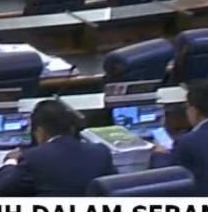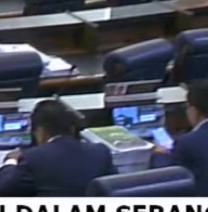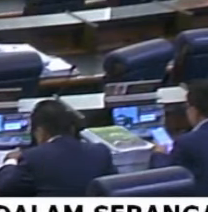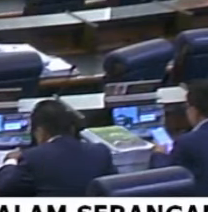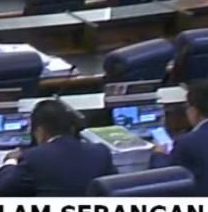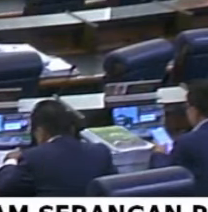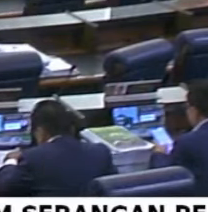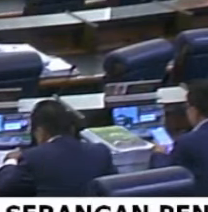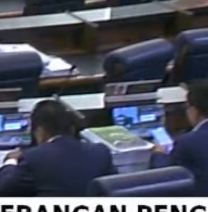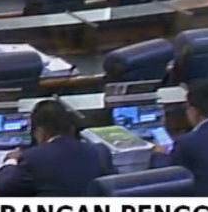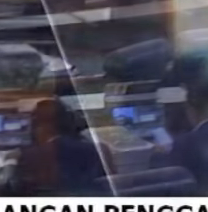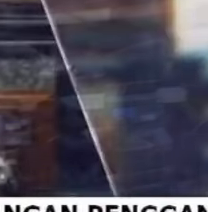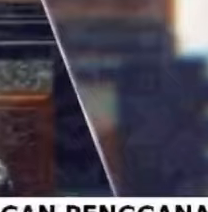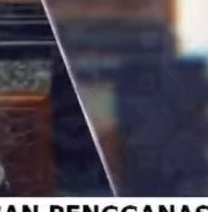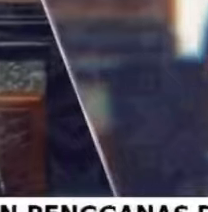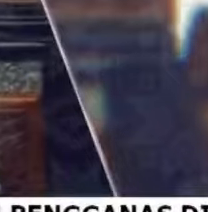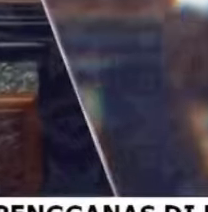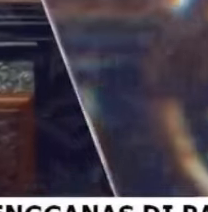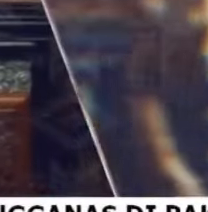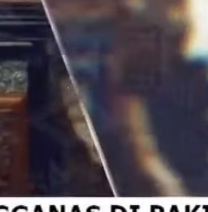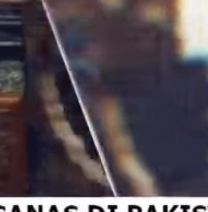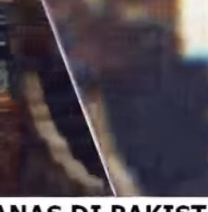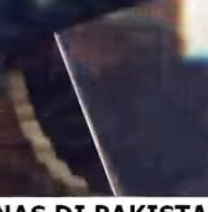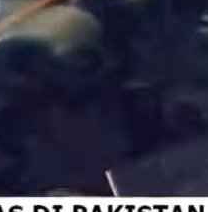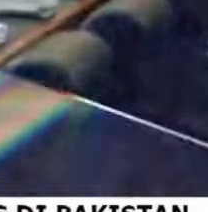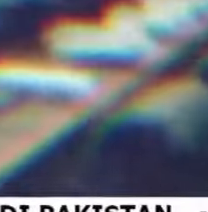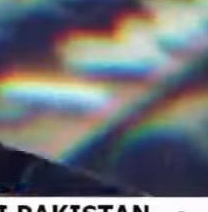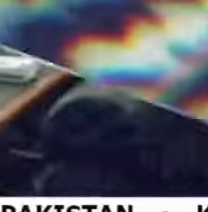Dipertua. Hari ini hari bulan.